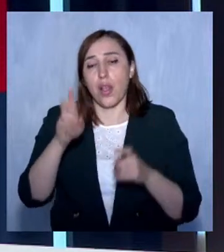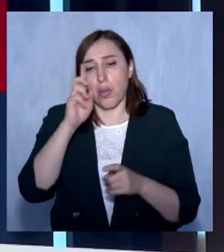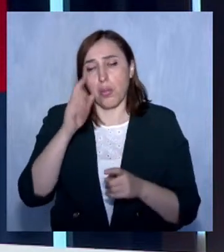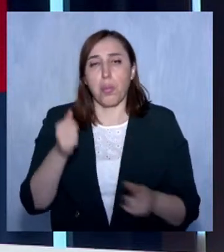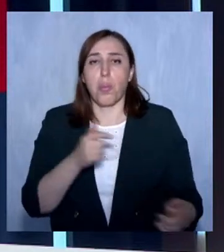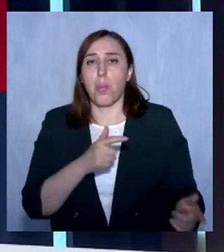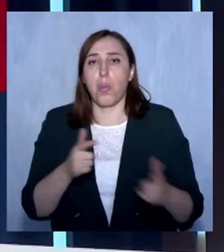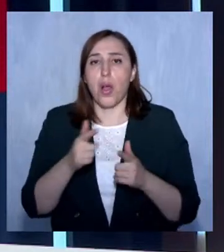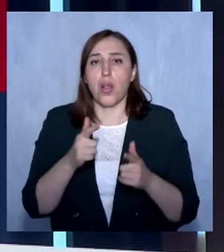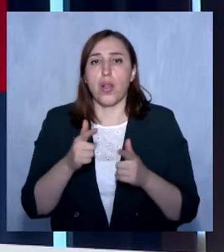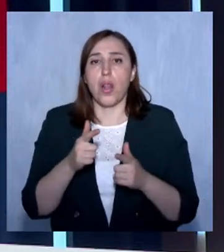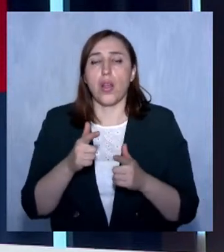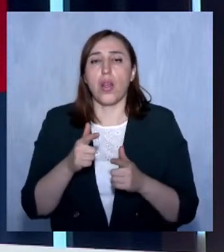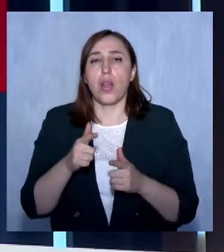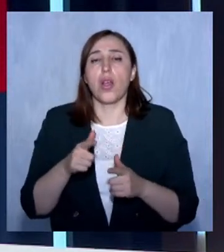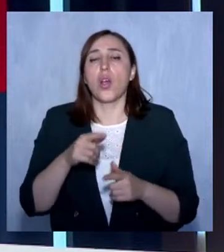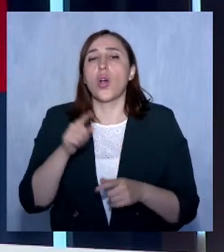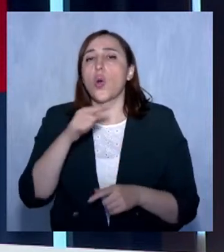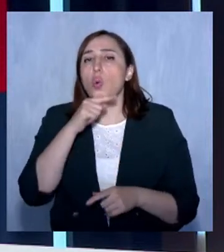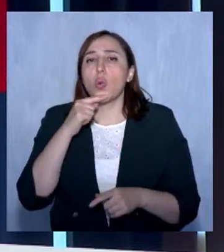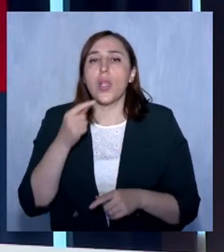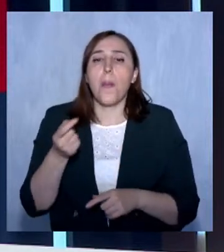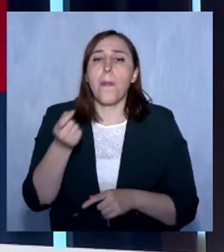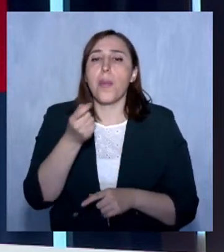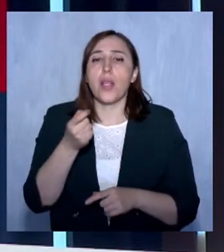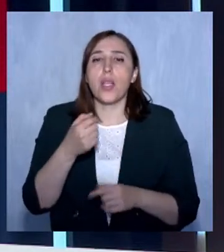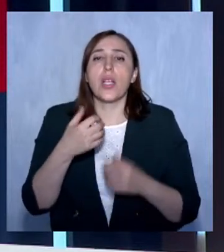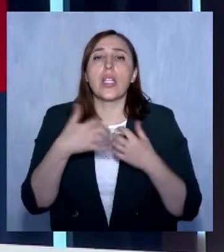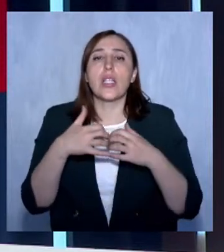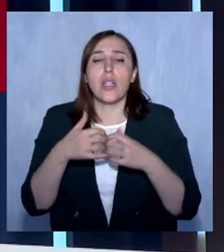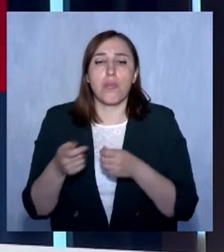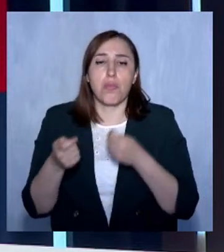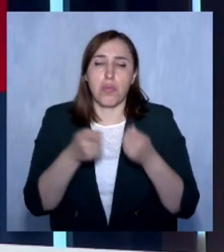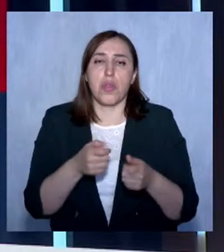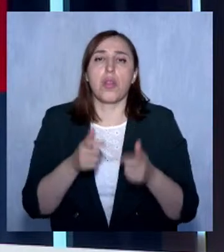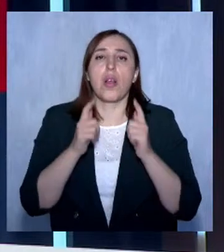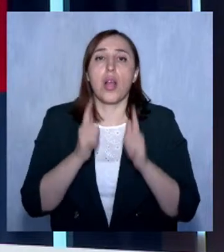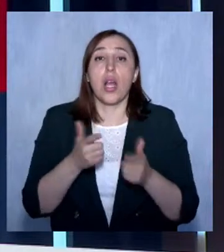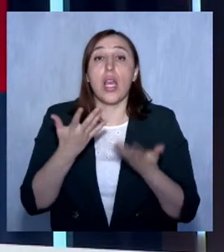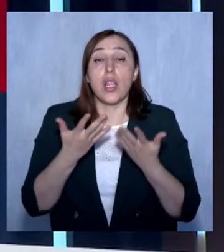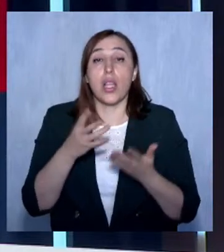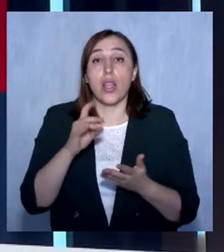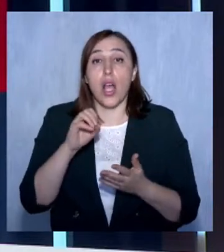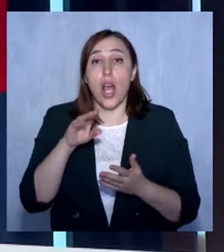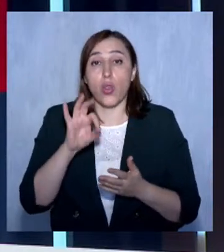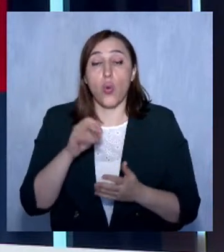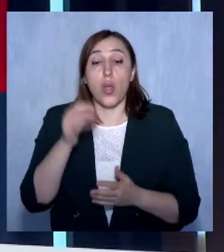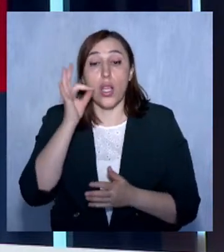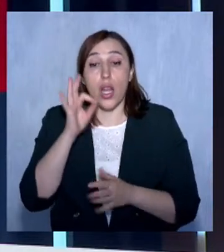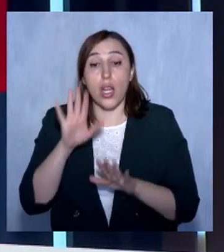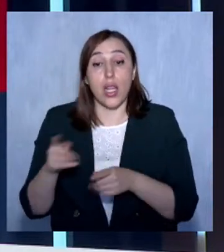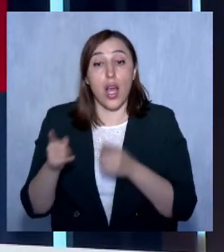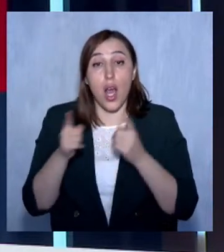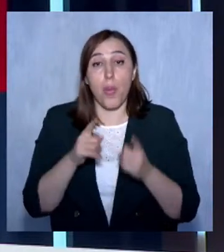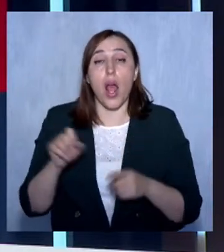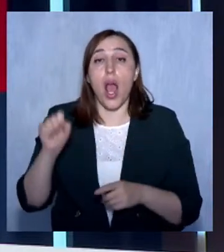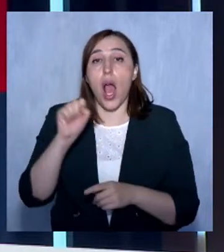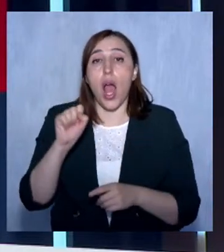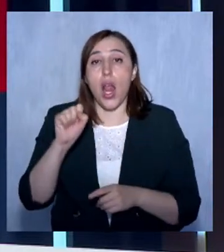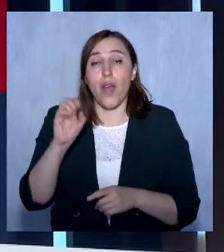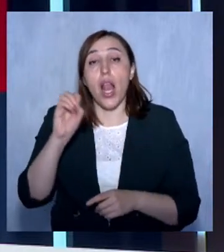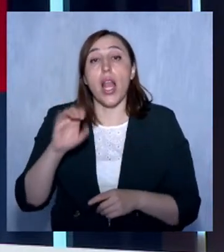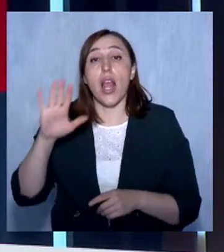պատրաստ է տեղակայլ ռուսական միջուկային զենք, եթե նատոն ամերիկյան միջուկային զենքը գերմանյայից տեղապոխի արևելիան